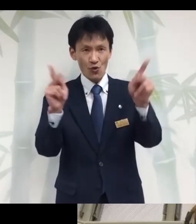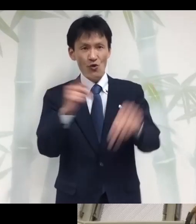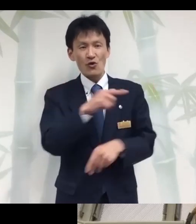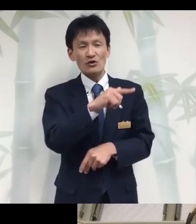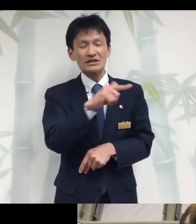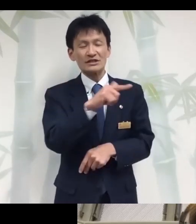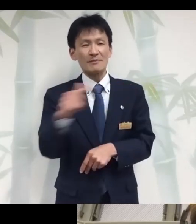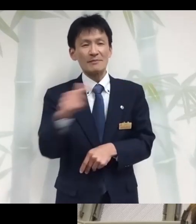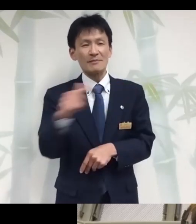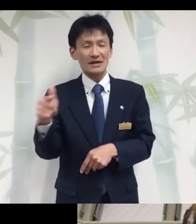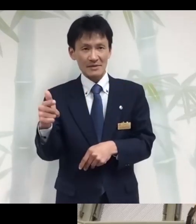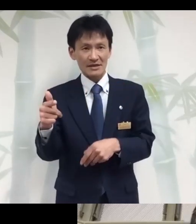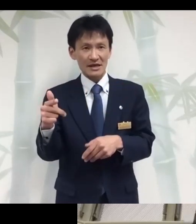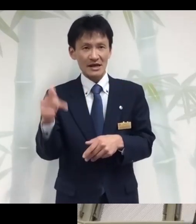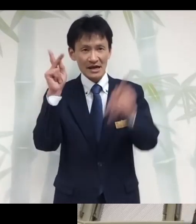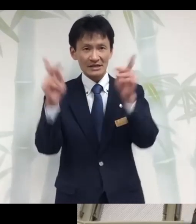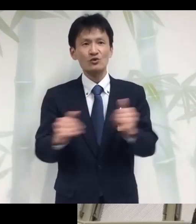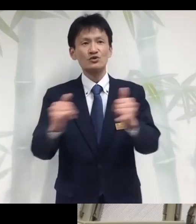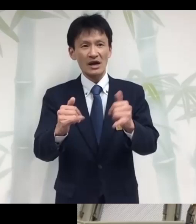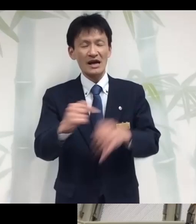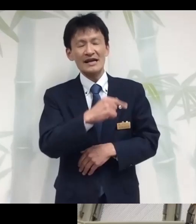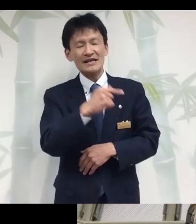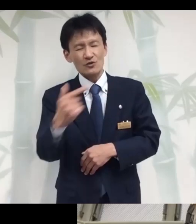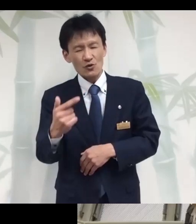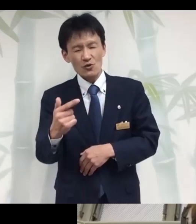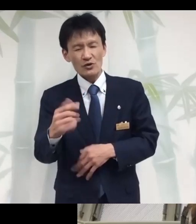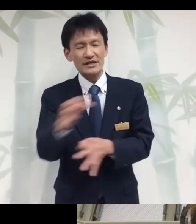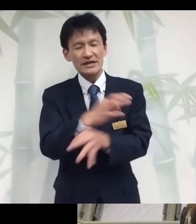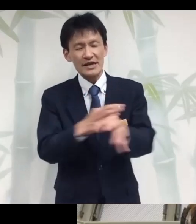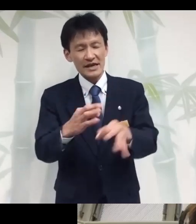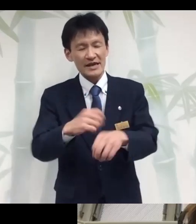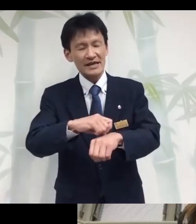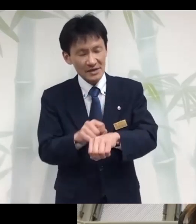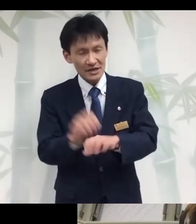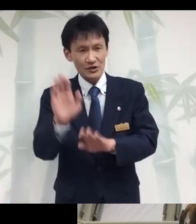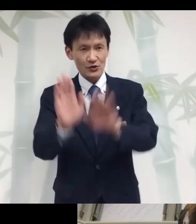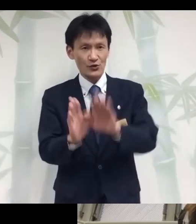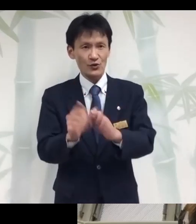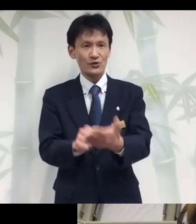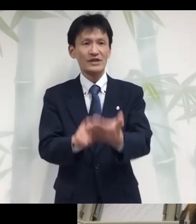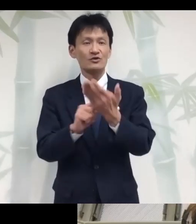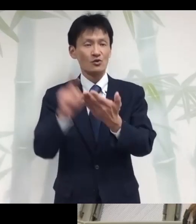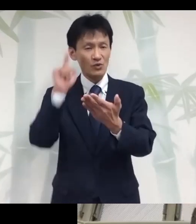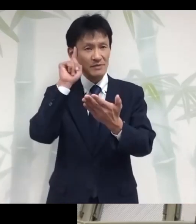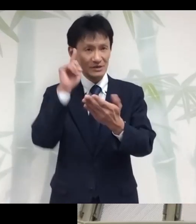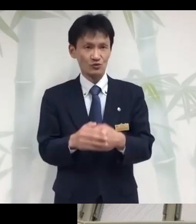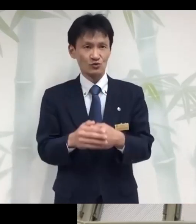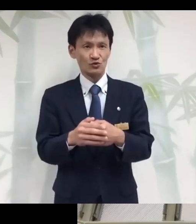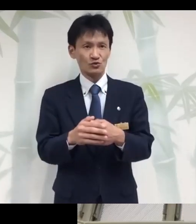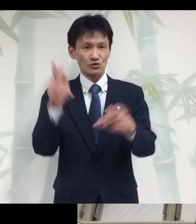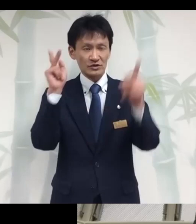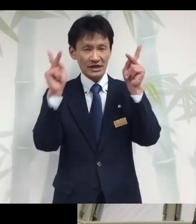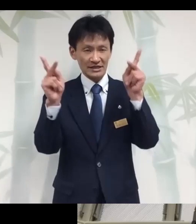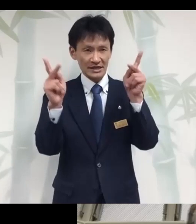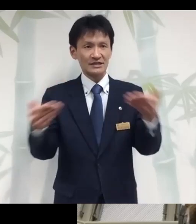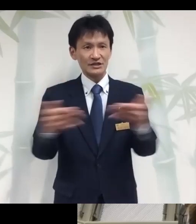がそれはもう逼迫した状況だと思うんですけれども、そういった事業者さんへの支援策は何